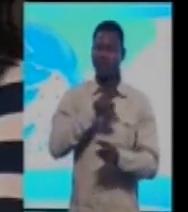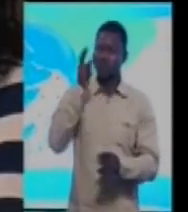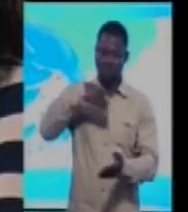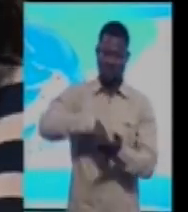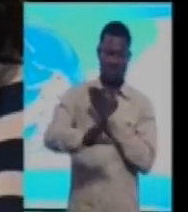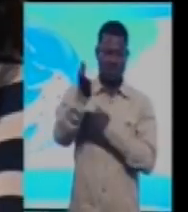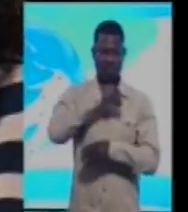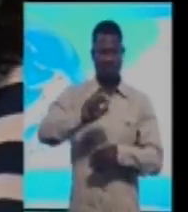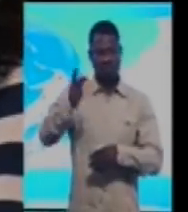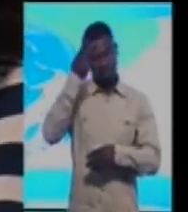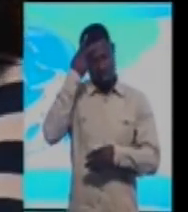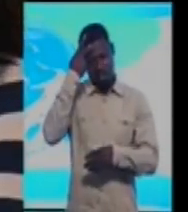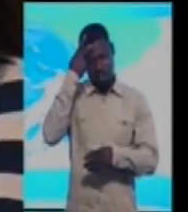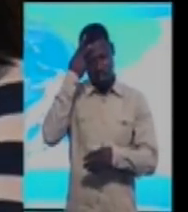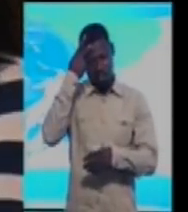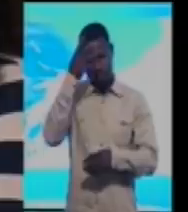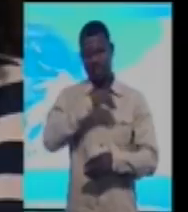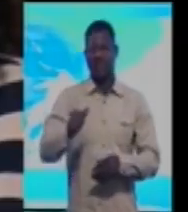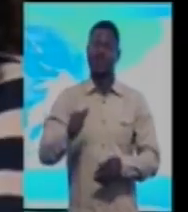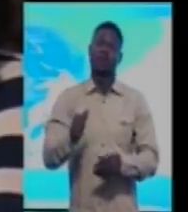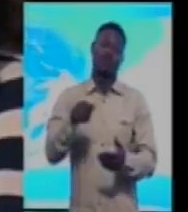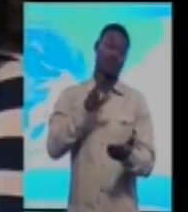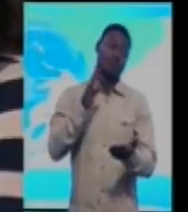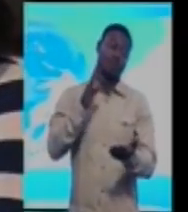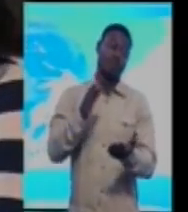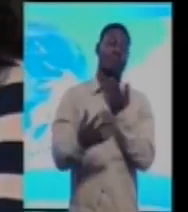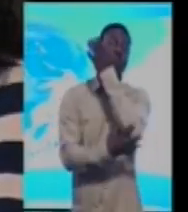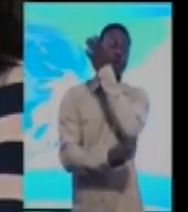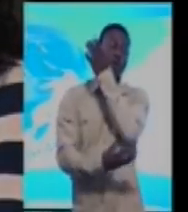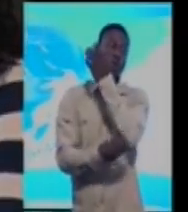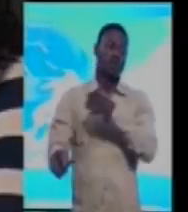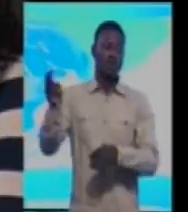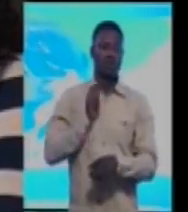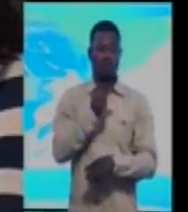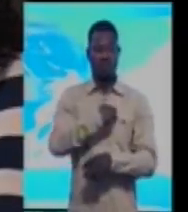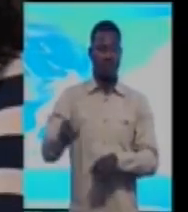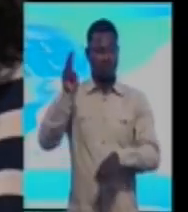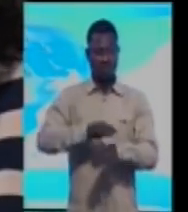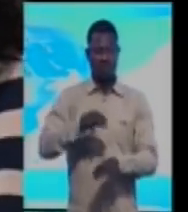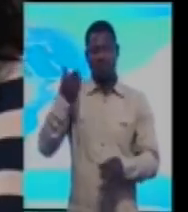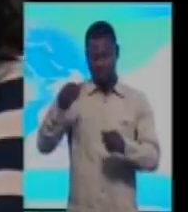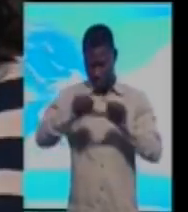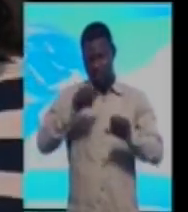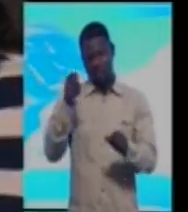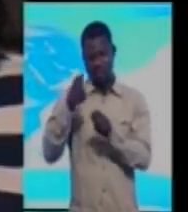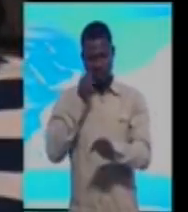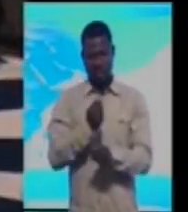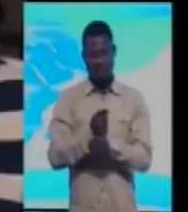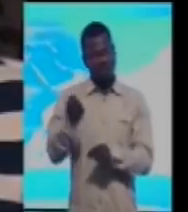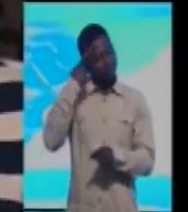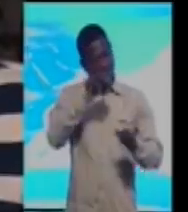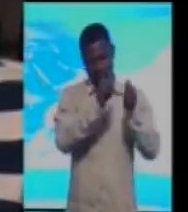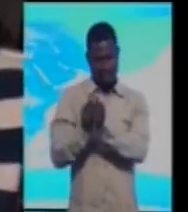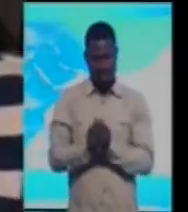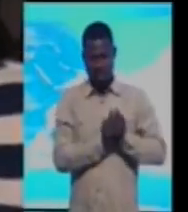appelle une politique pro-pauvre. Ça veut dire que nous mettons en œuvre des activités pour permettre que l'ensemble des populations soient incluses